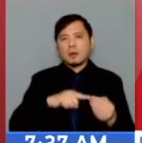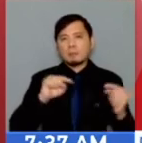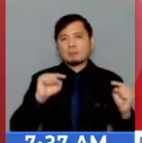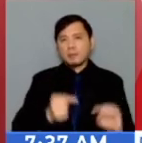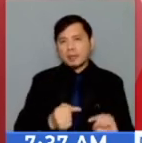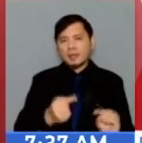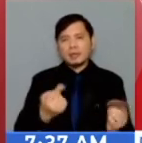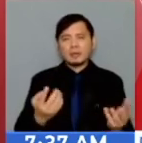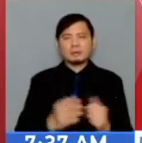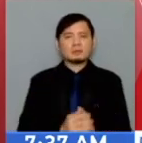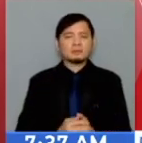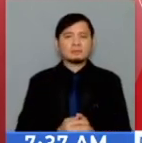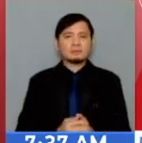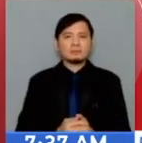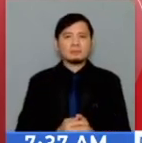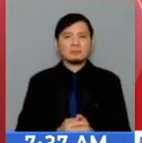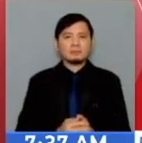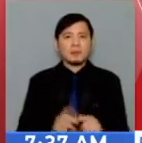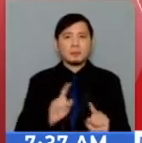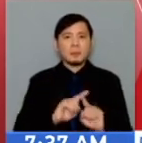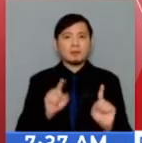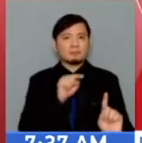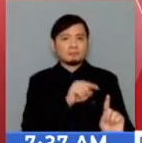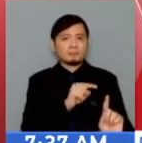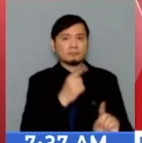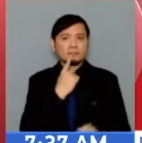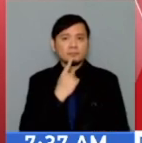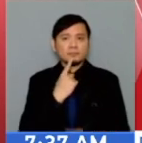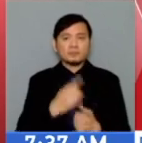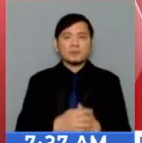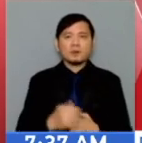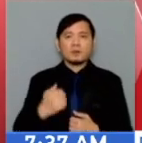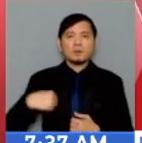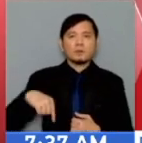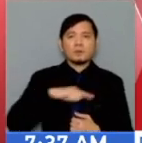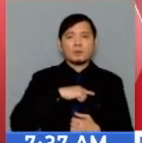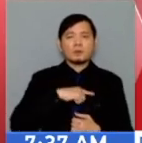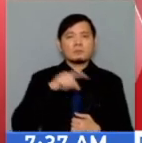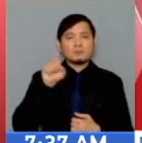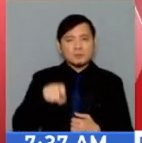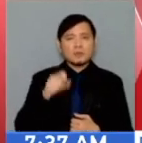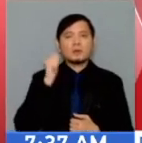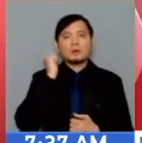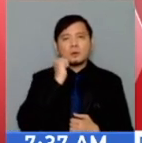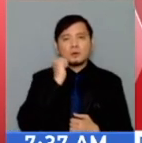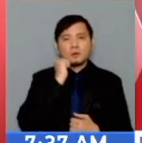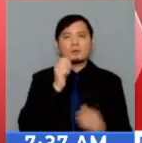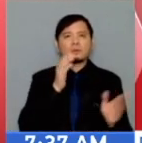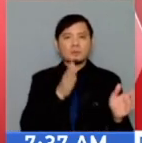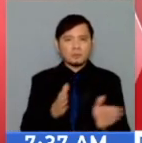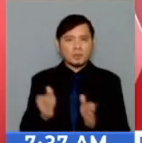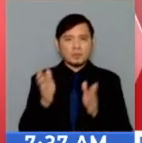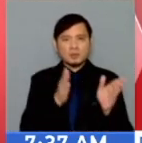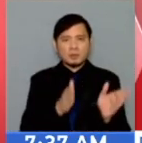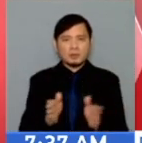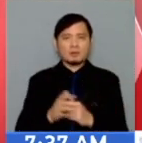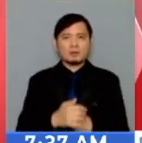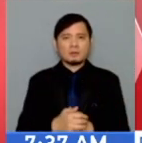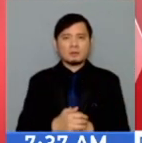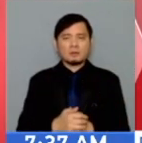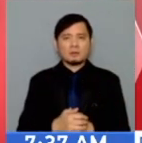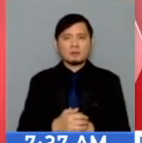sinasabi lang niya, we always have to prepare. Kaya ako, sabi niya ngayon, sinisinop ko lahat ng mga gamit